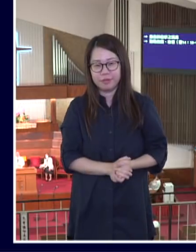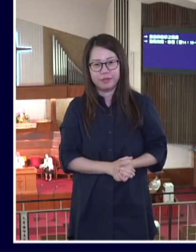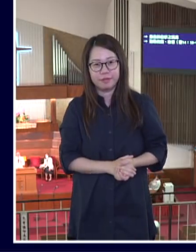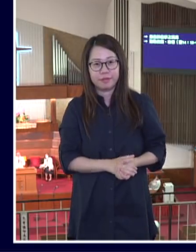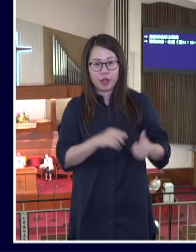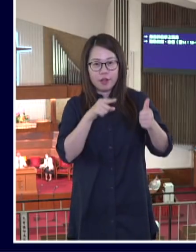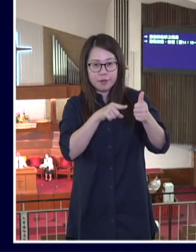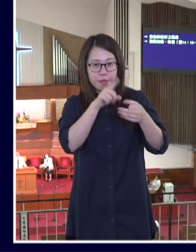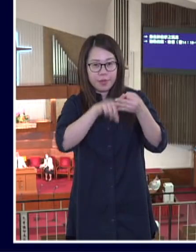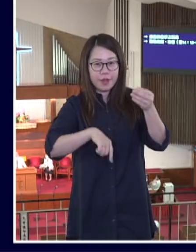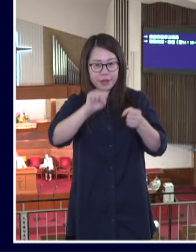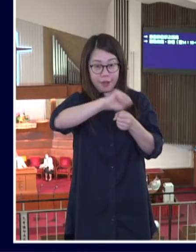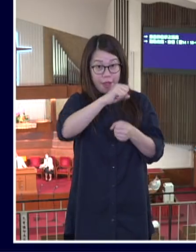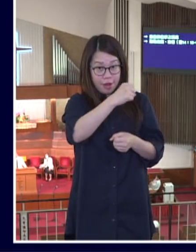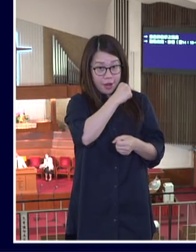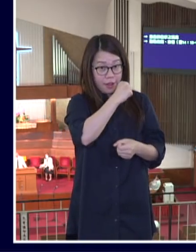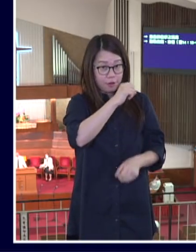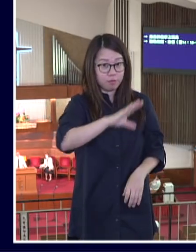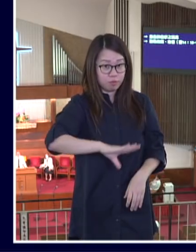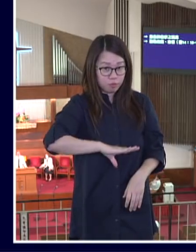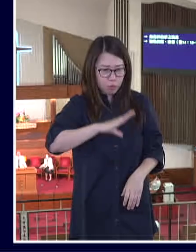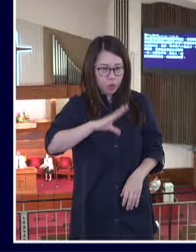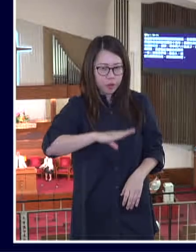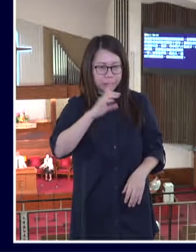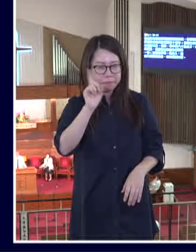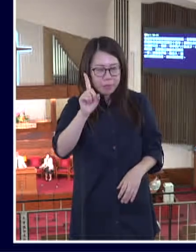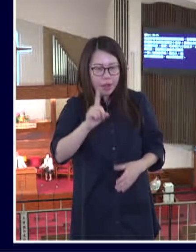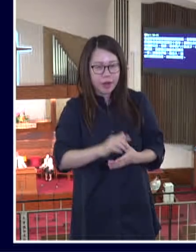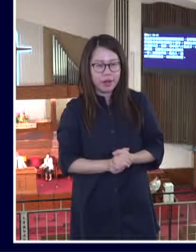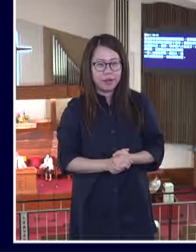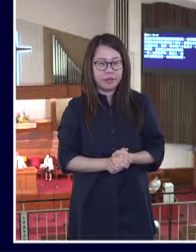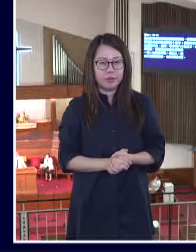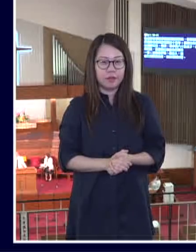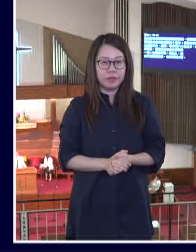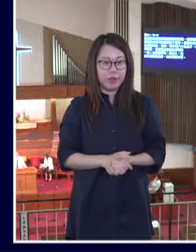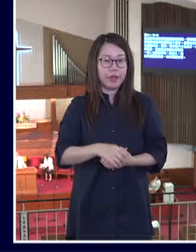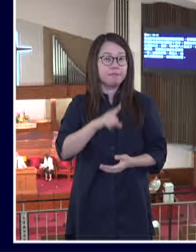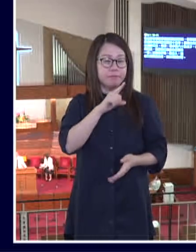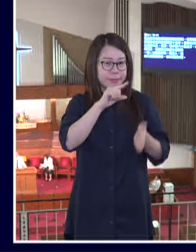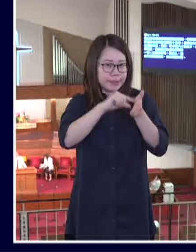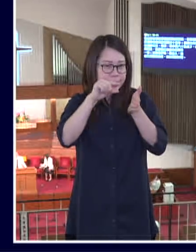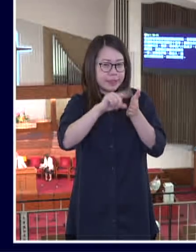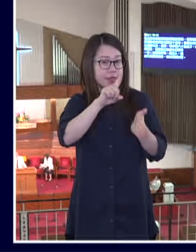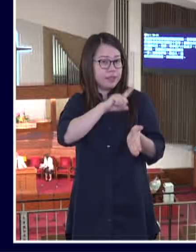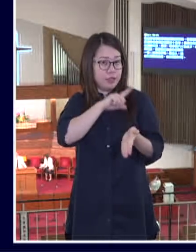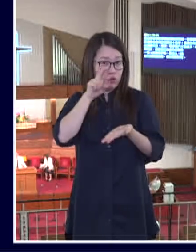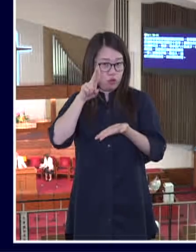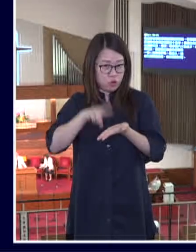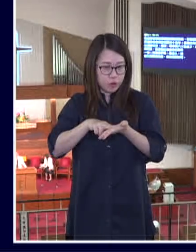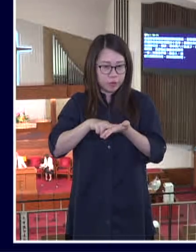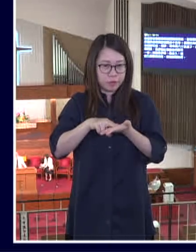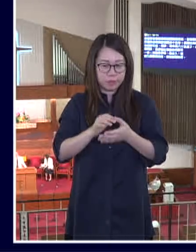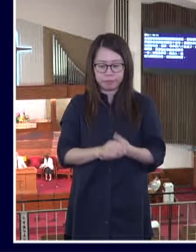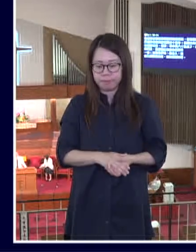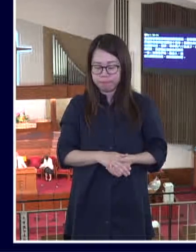中一个是他的自信。刚才我们读到约书亚记十四章的时候呢，就讲到呢，其实你再读